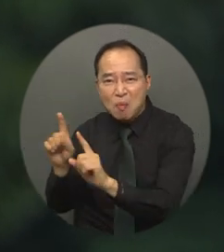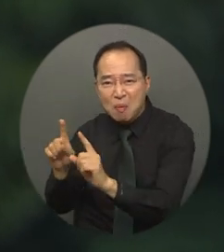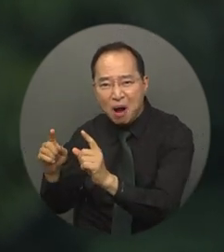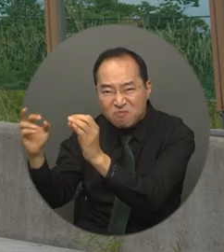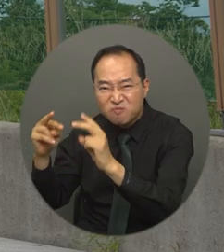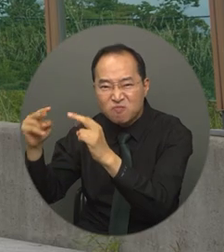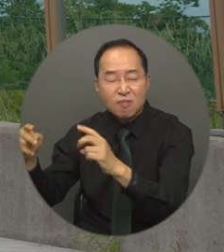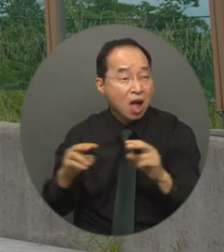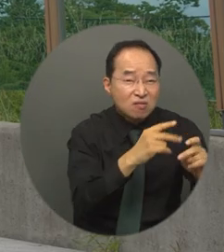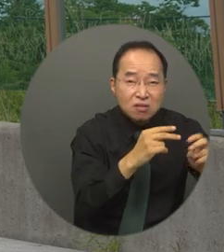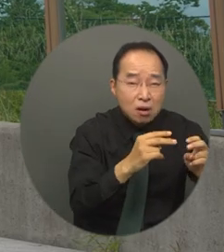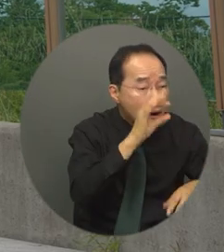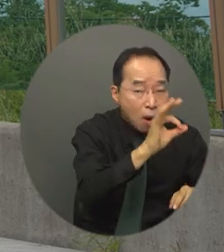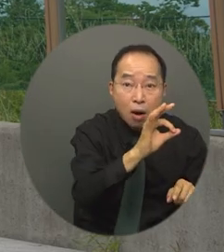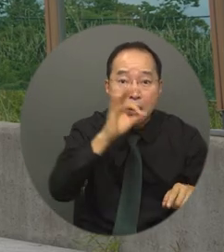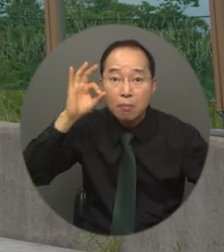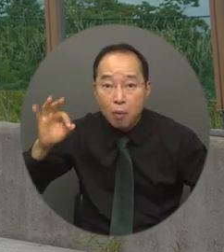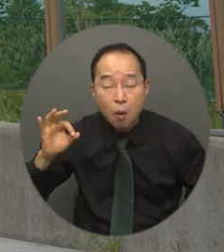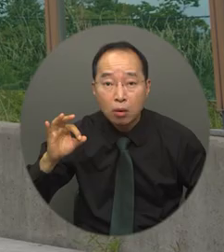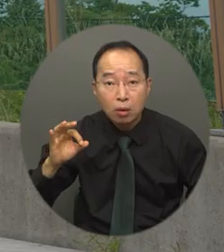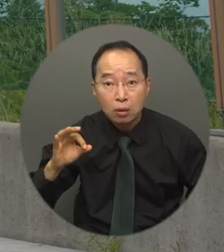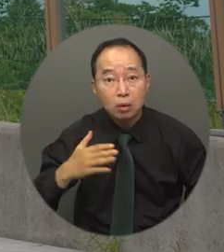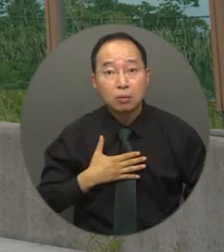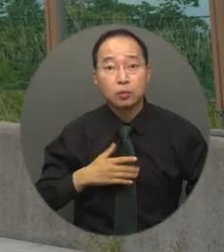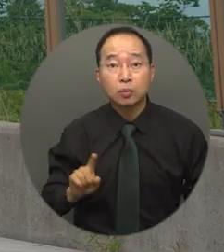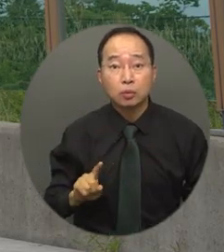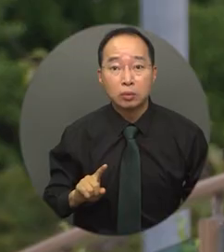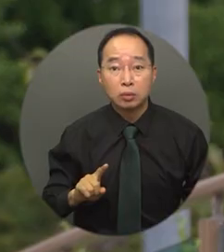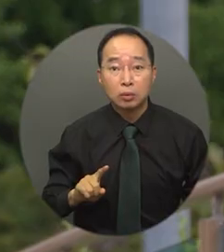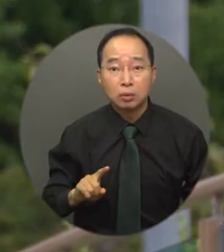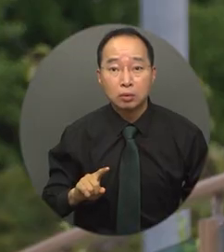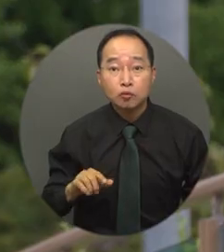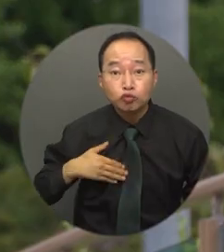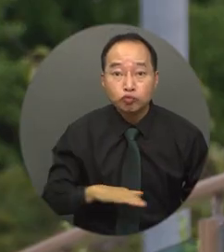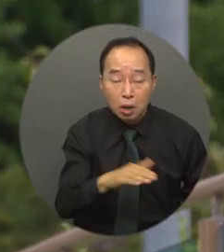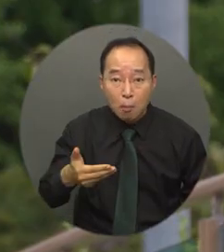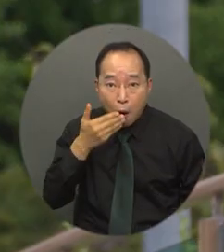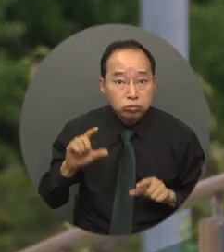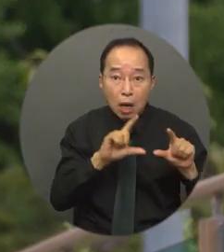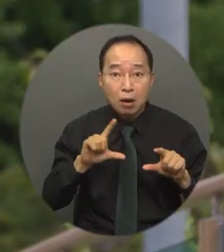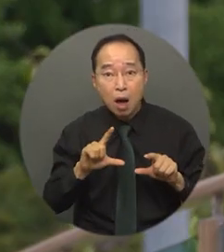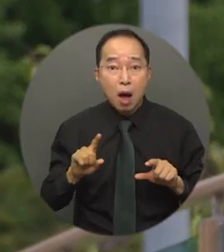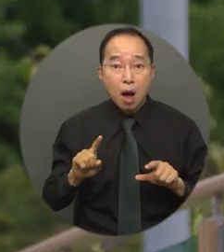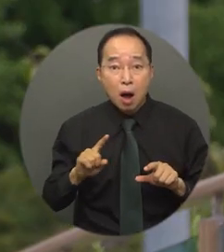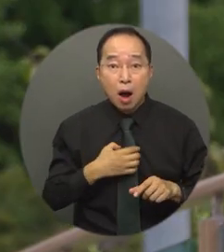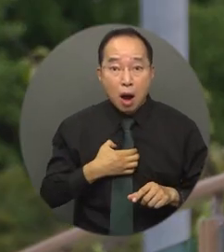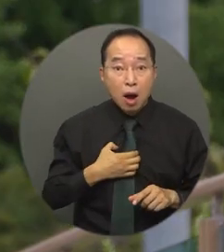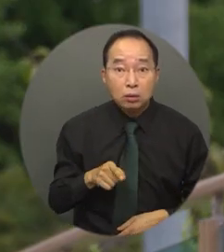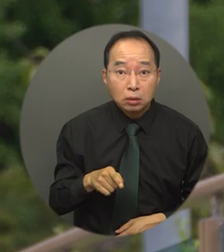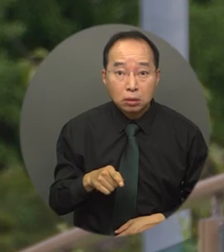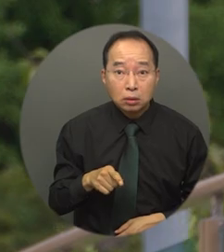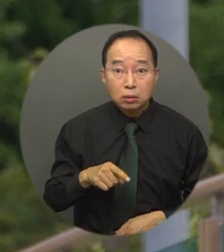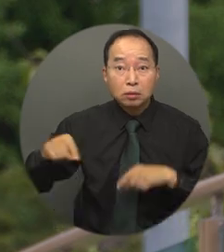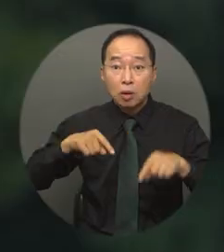드십니까? 우리 살림은 생사의 기로에 내몰리고 있는데 정치권은 권력 투쟁만 일삼고 있지는